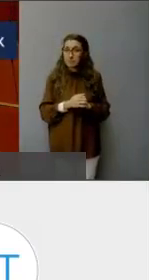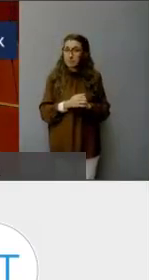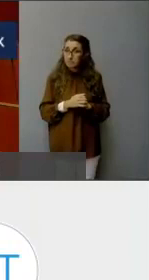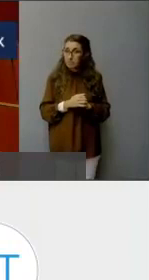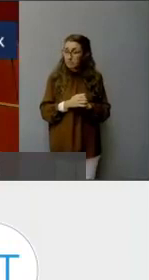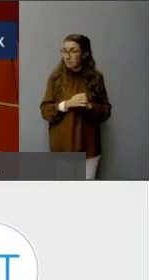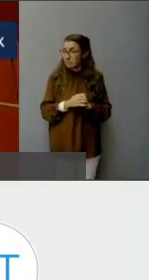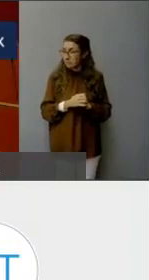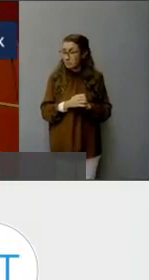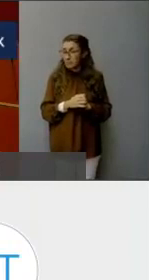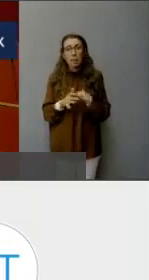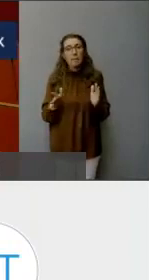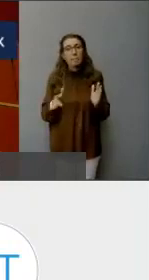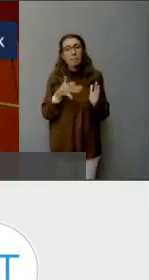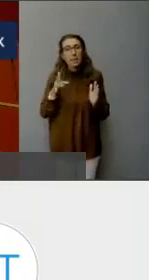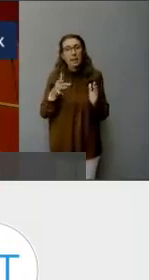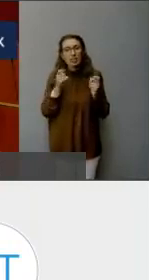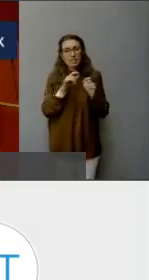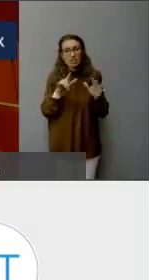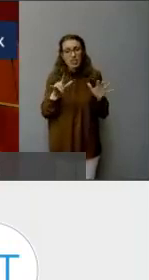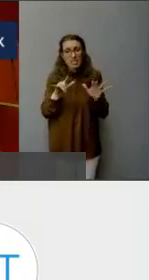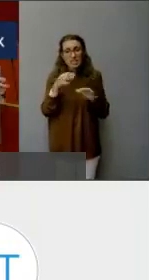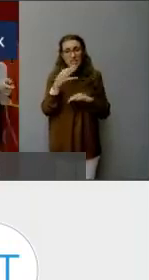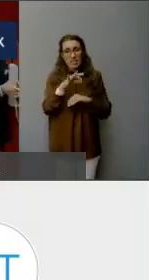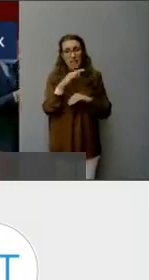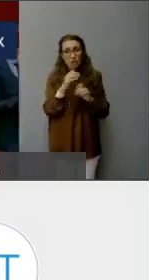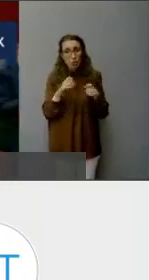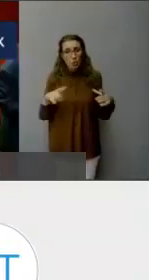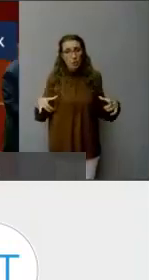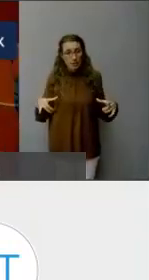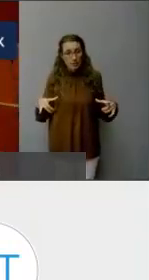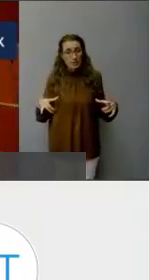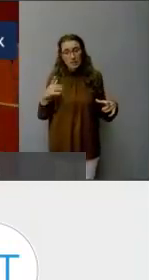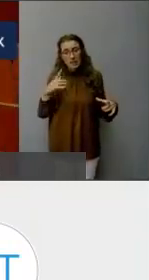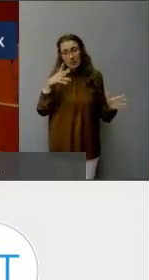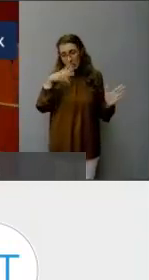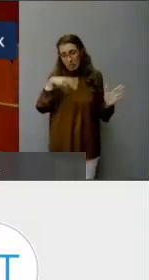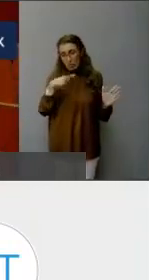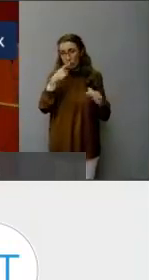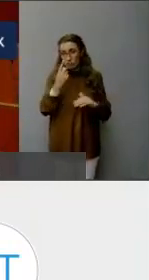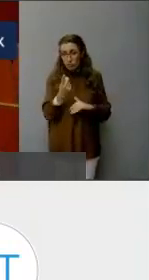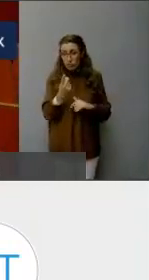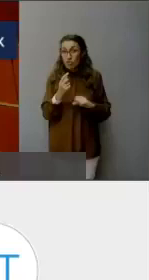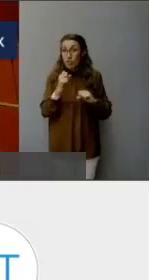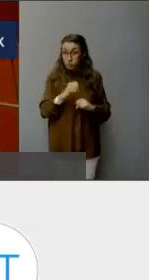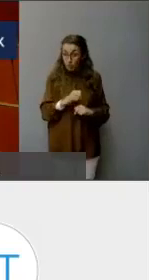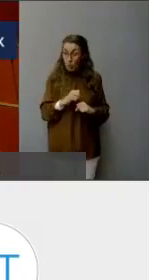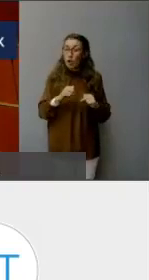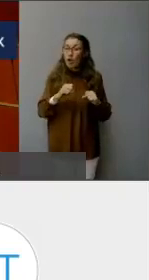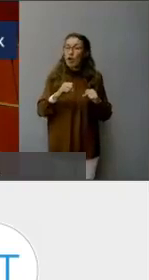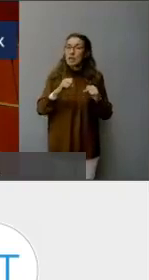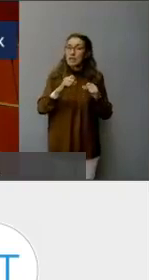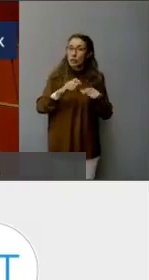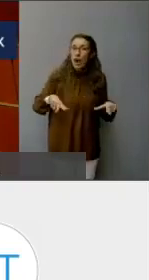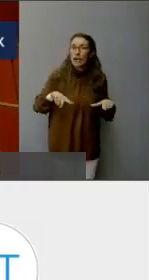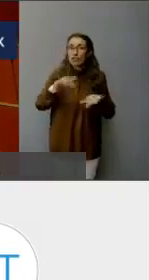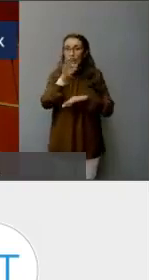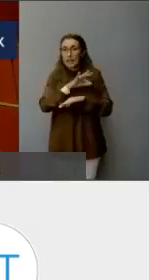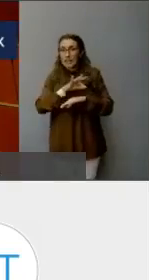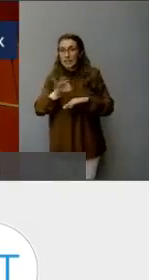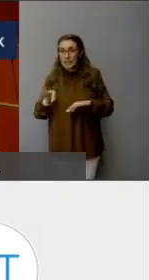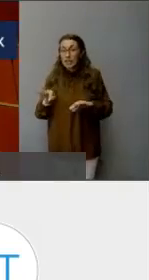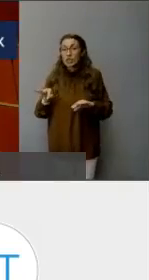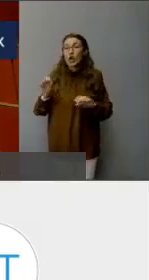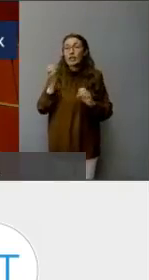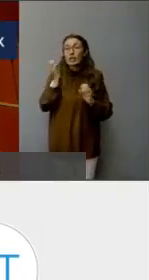nella pagina 17 della nazione urbanistica si legge è ammesso l'uso di un linguaggio architettonico innovativo capace di rivisitare